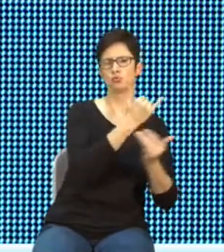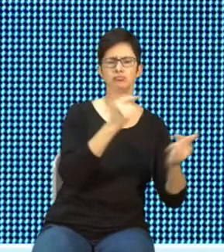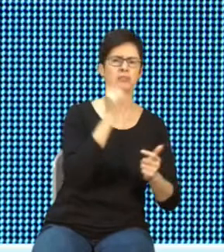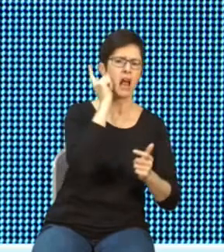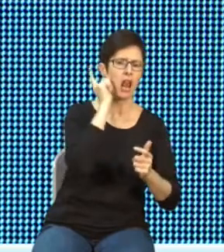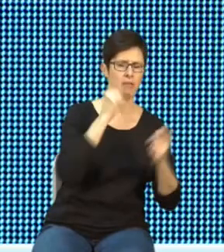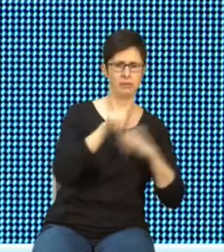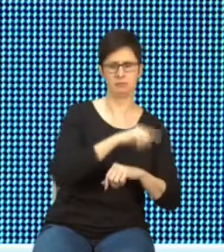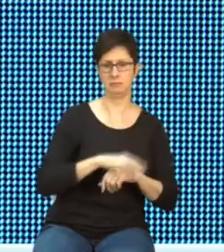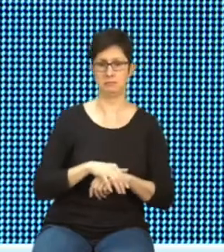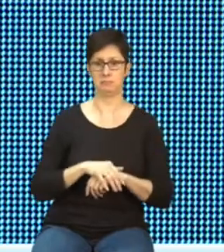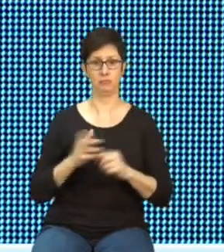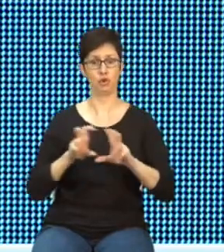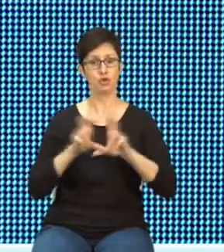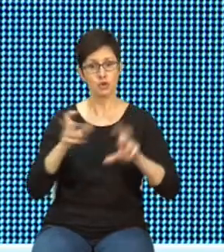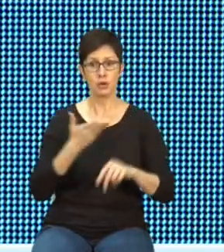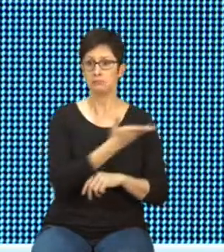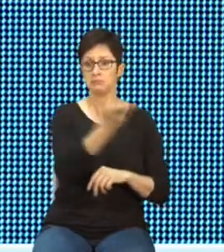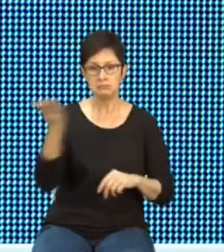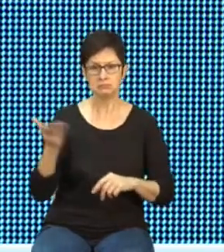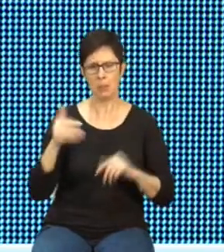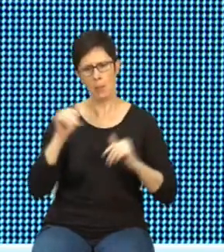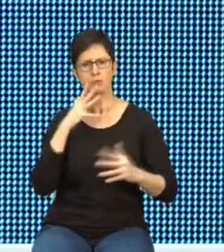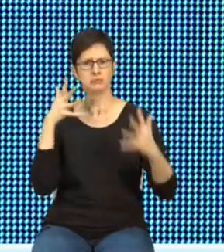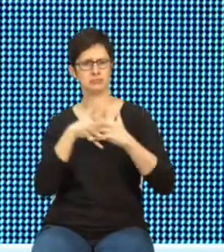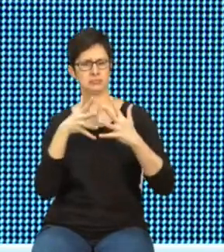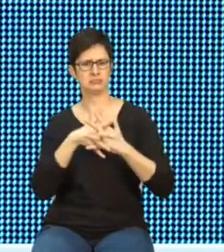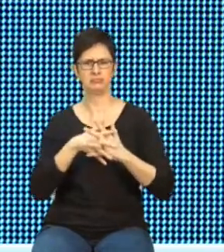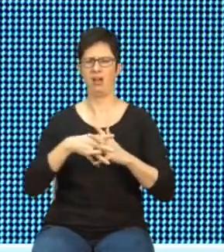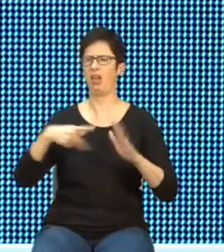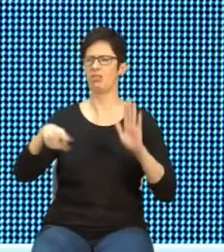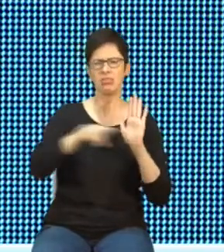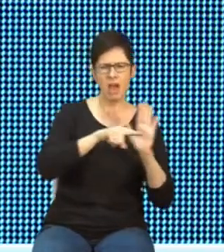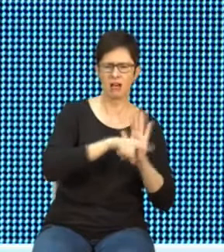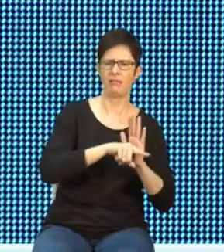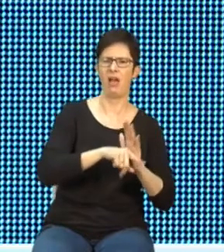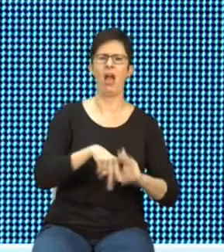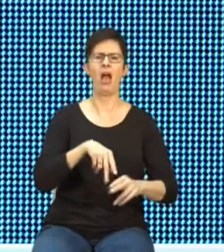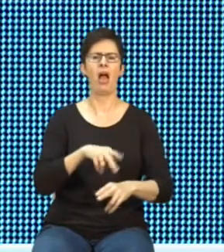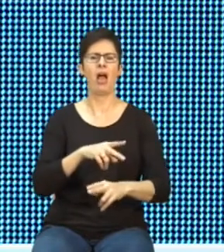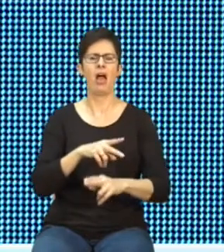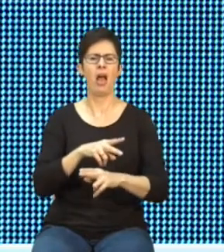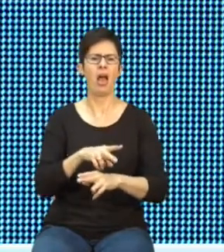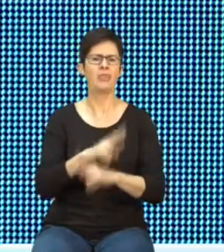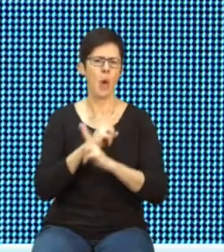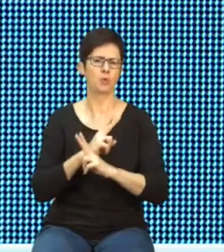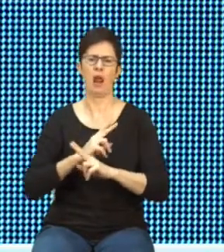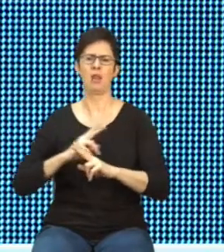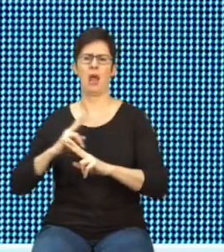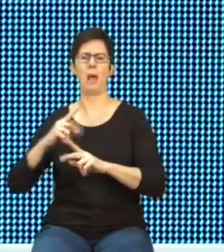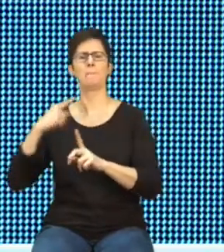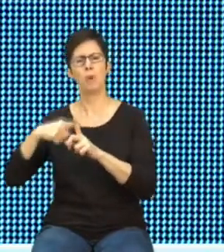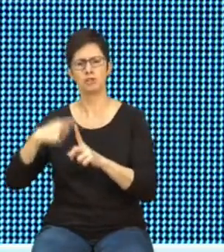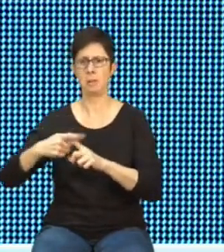czy bylibyście państwo w stanie ocenić od zdecydowanie negatywnie negatywnie neutralnie pozytywnie